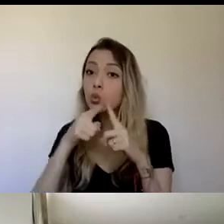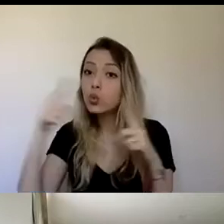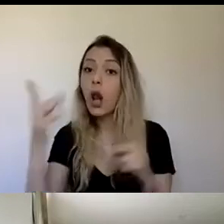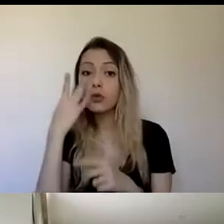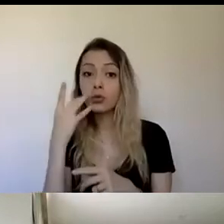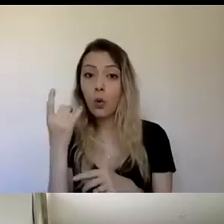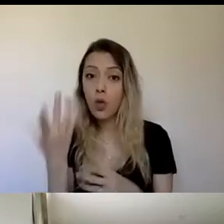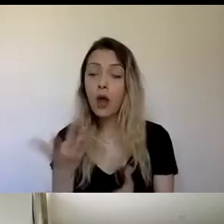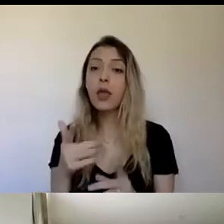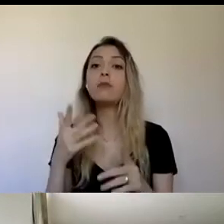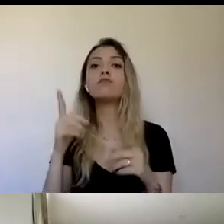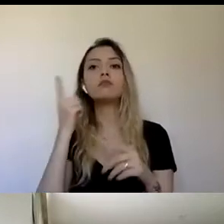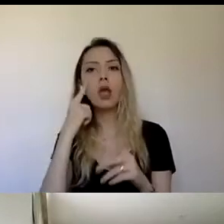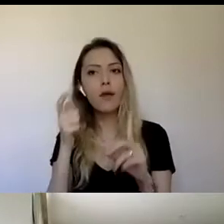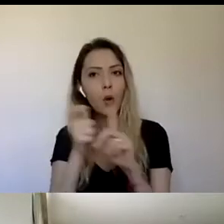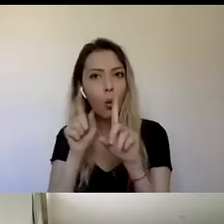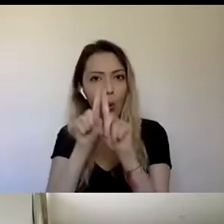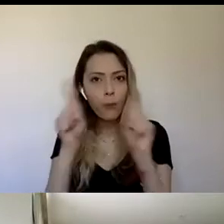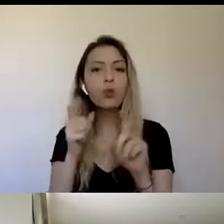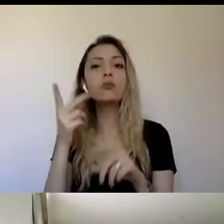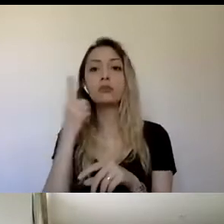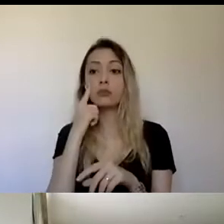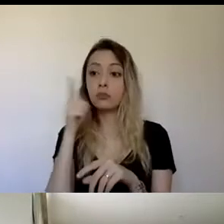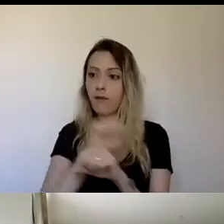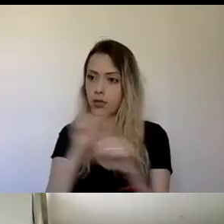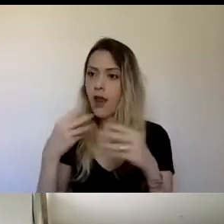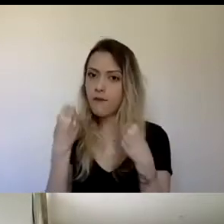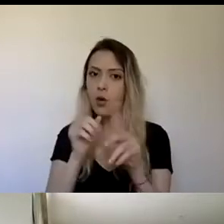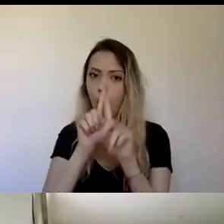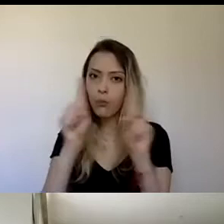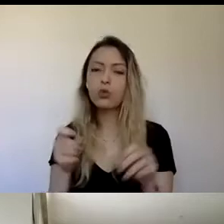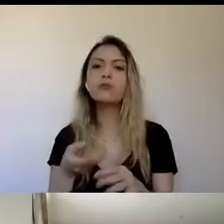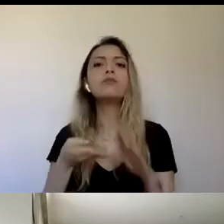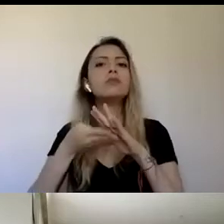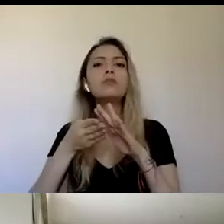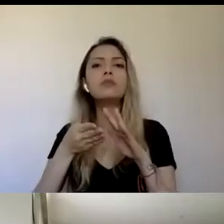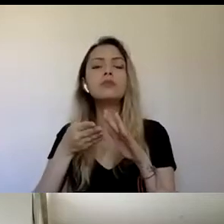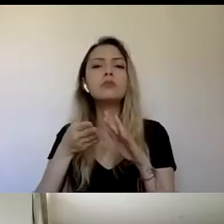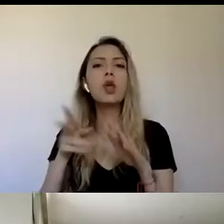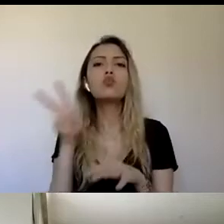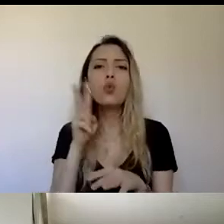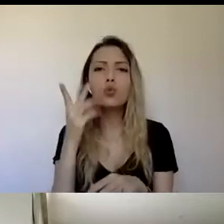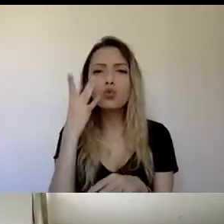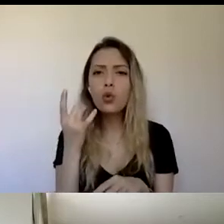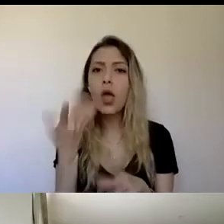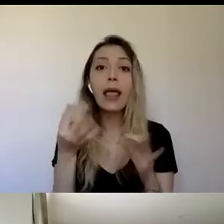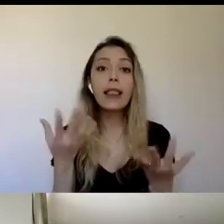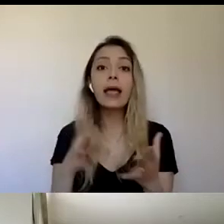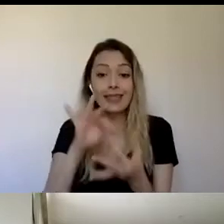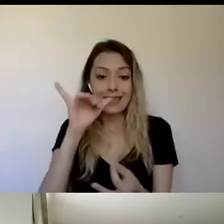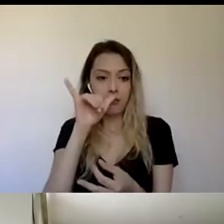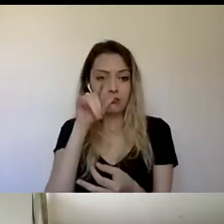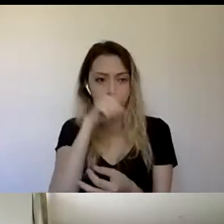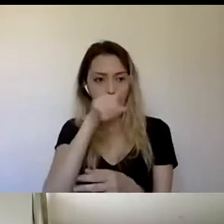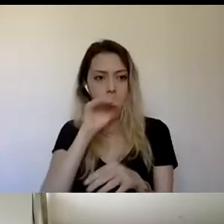mu, kendisi ihlal etmiyor mu? Çıktı göstergeleri de doğrudan insanların hayatında ne değişiyor? İnsanlar kendi